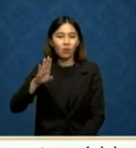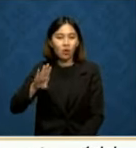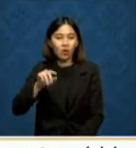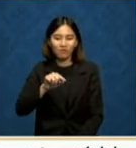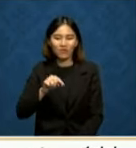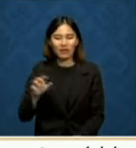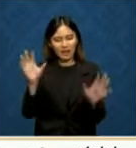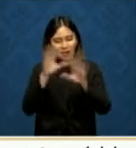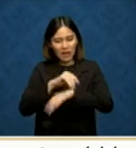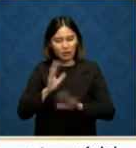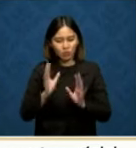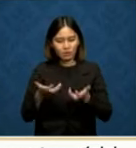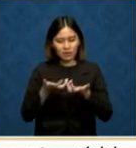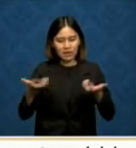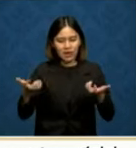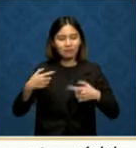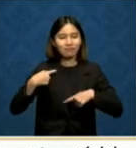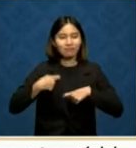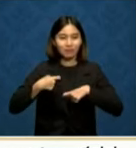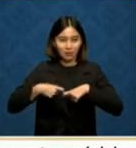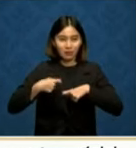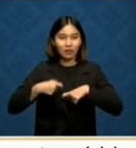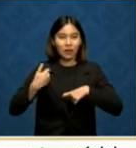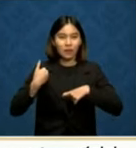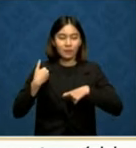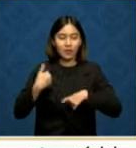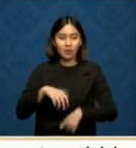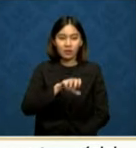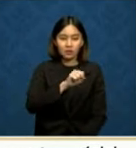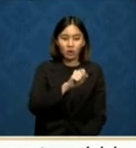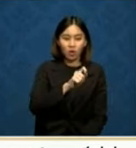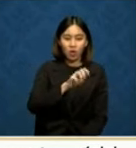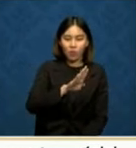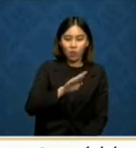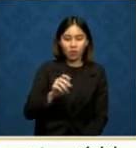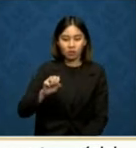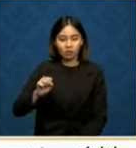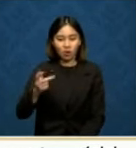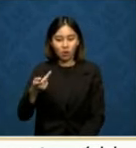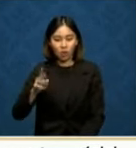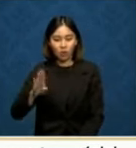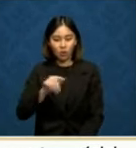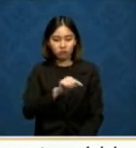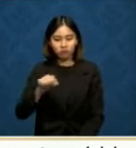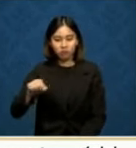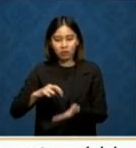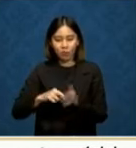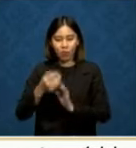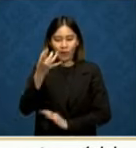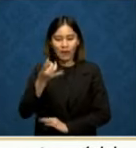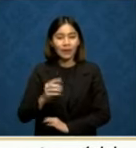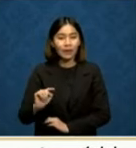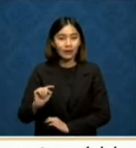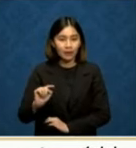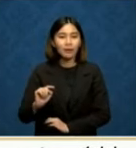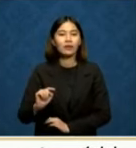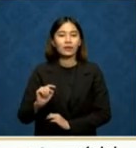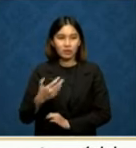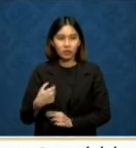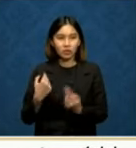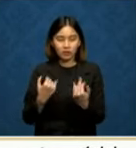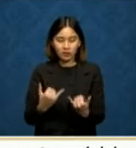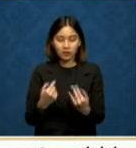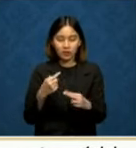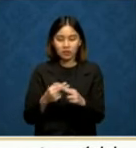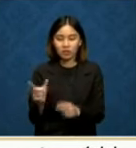ซึ่คนแยกๆ อยแล้วนะคะ ว่า สออรบอรกัสอรบอร คืออะไรเพีงนั้น ก็เลยเรีกโย